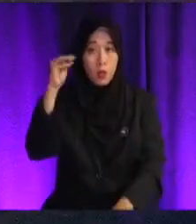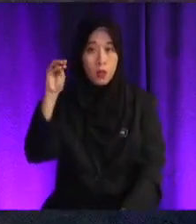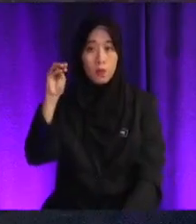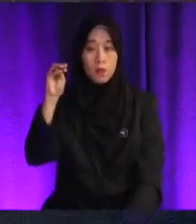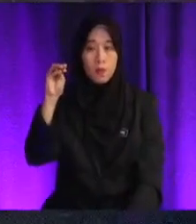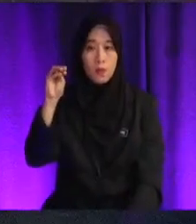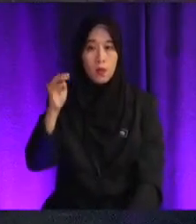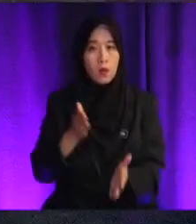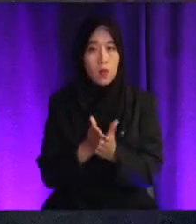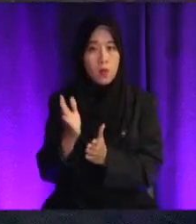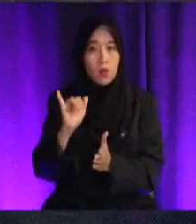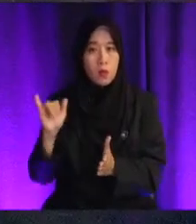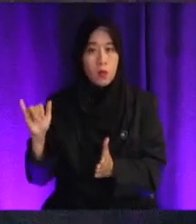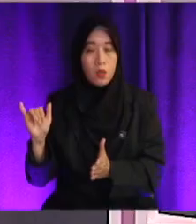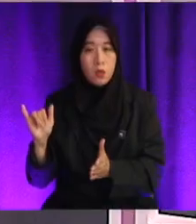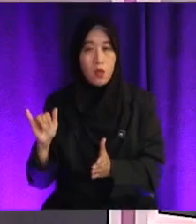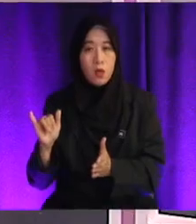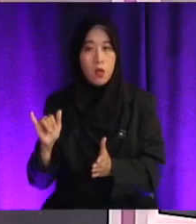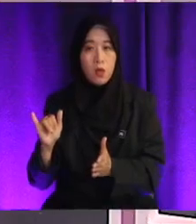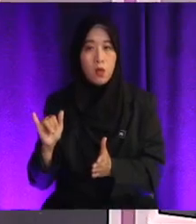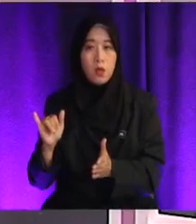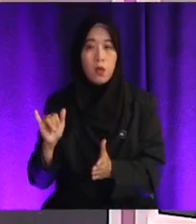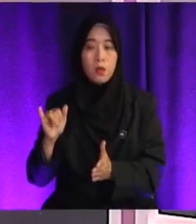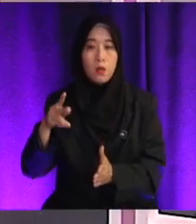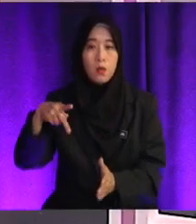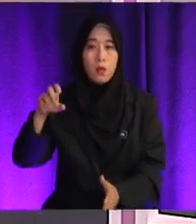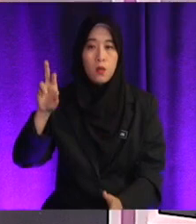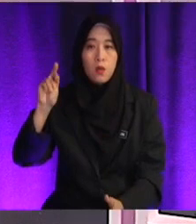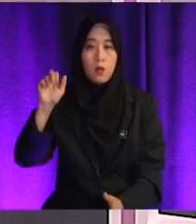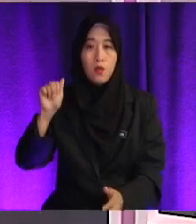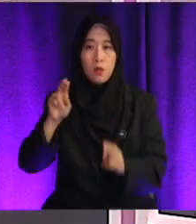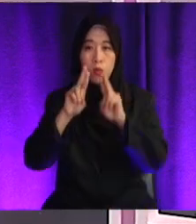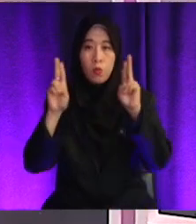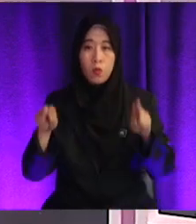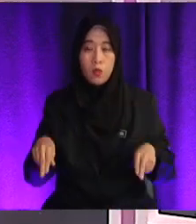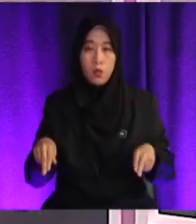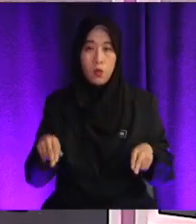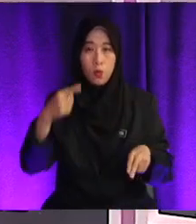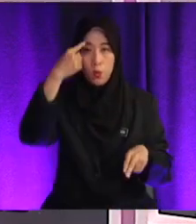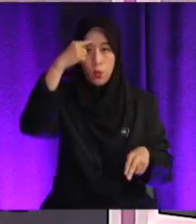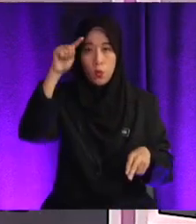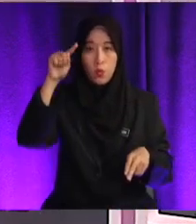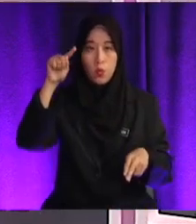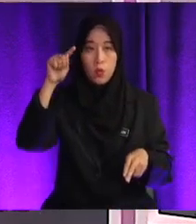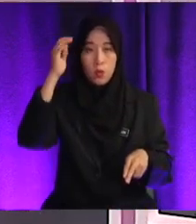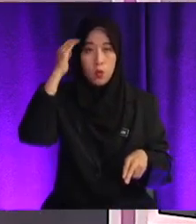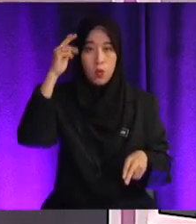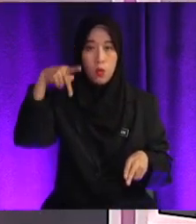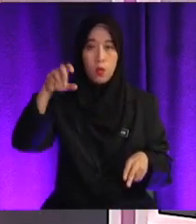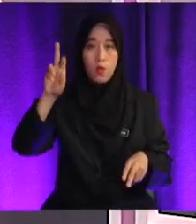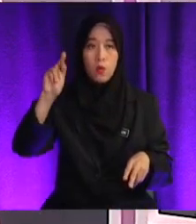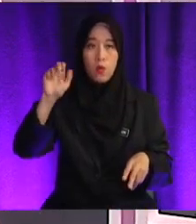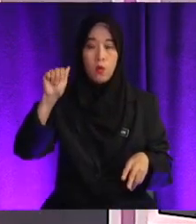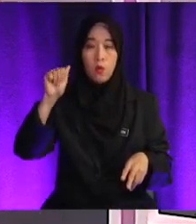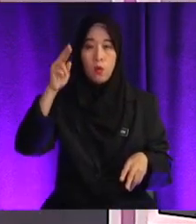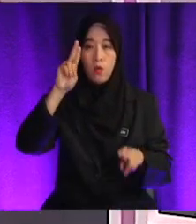Seterusnya, pena ujian ataupun dalam bahasa Inggeris test pen lah. Okey, untuk pengetahuan, pena ujian hanya digunakan untuk meter